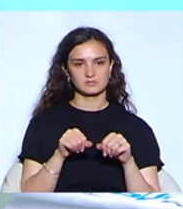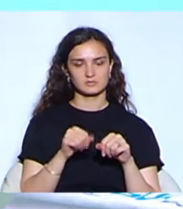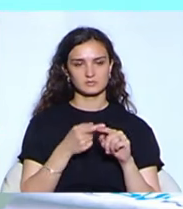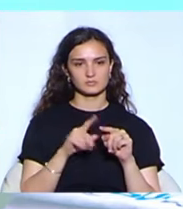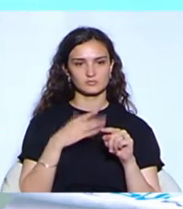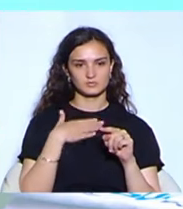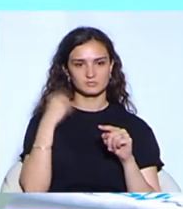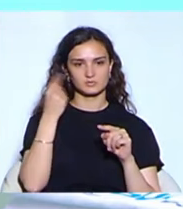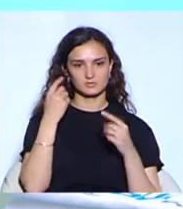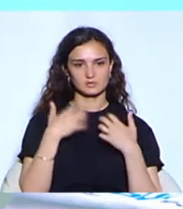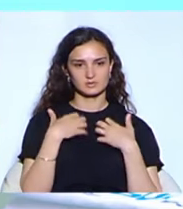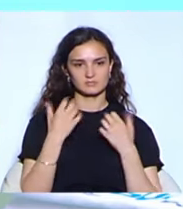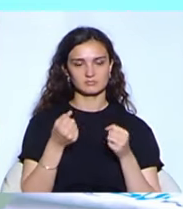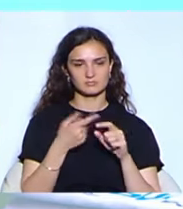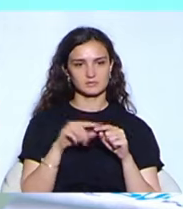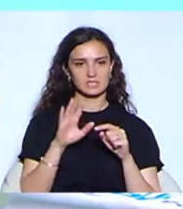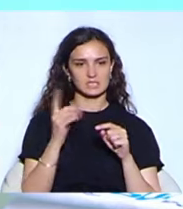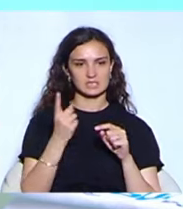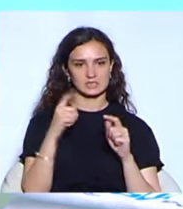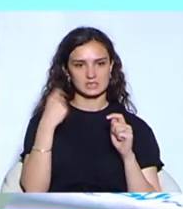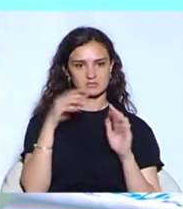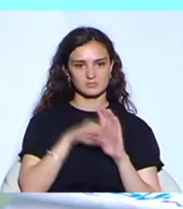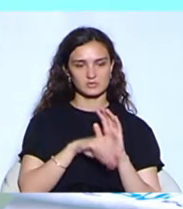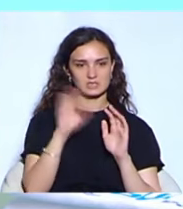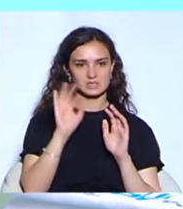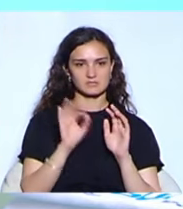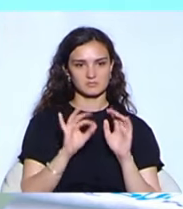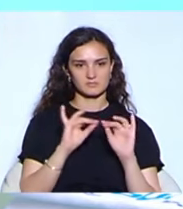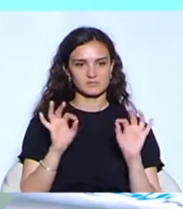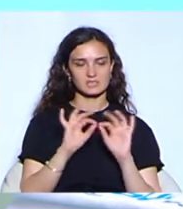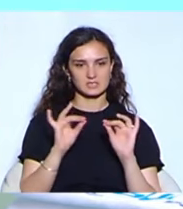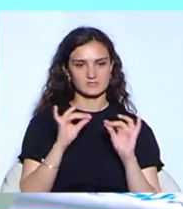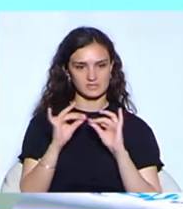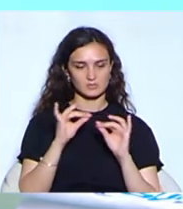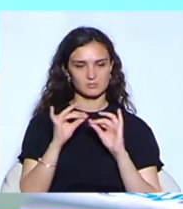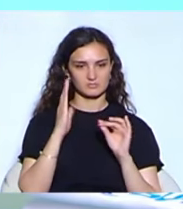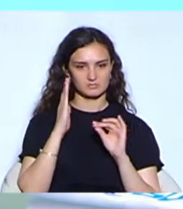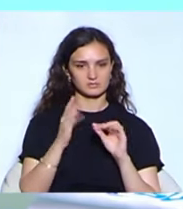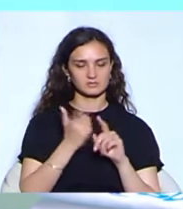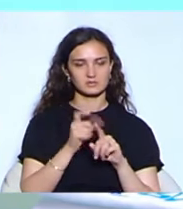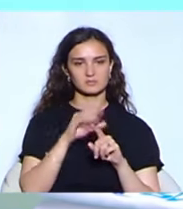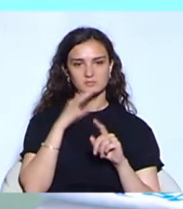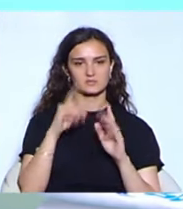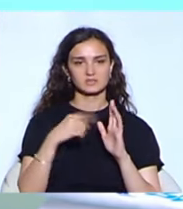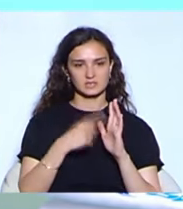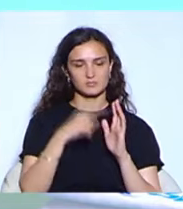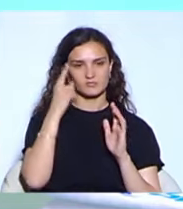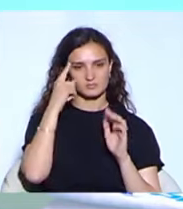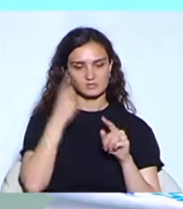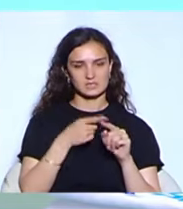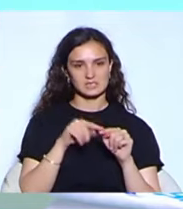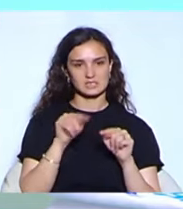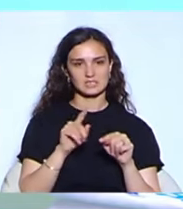რომ ჩვენ ფსიქიკურ ჯანმრთელობაზე არა ერთ გადაცემაში, არამედ სისტემატურად ვისაუბრებთ და ძალიან ბევრ საკითხს მოვიფიქრებთ,